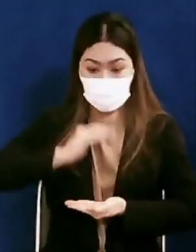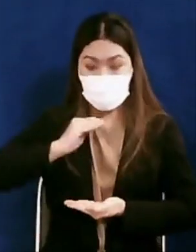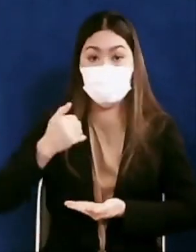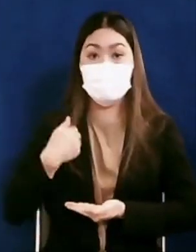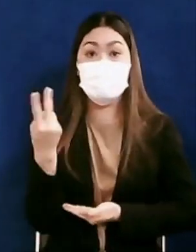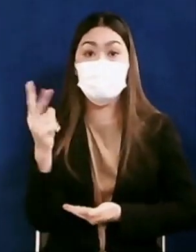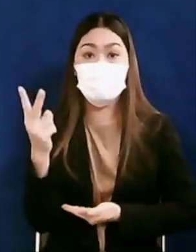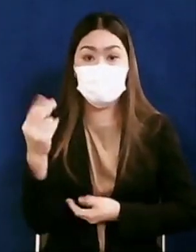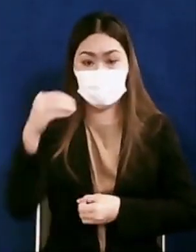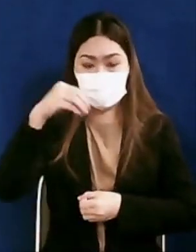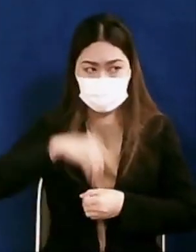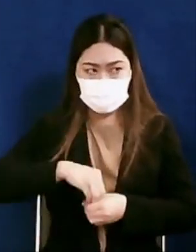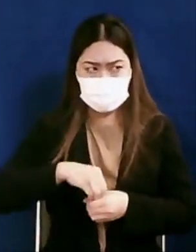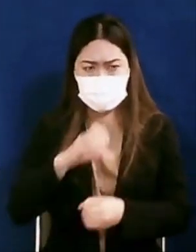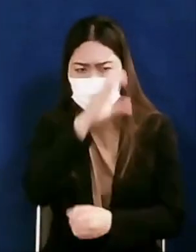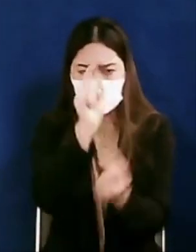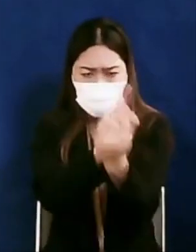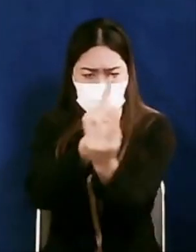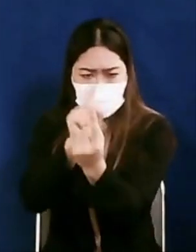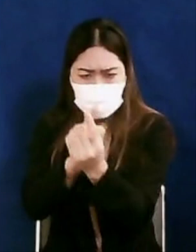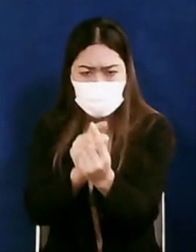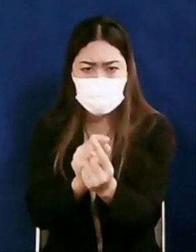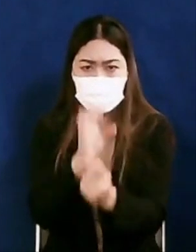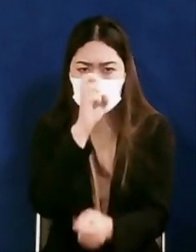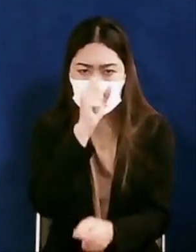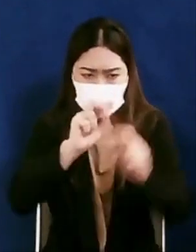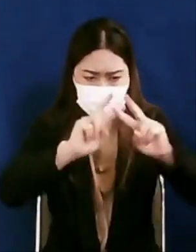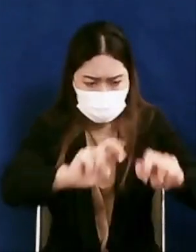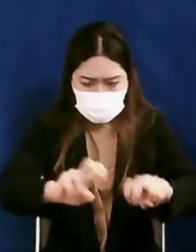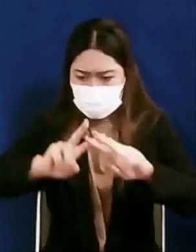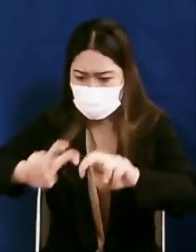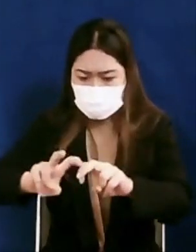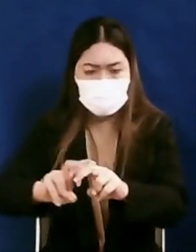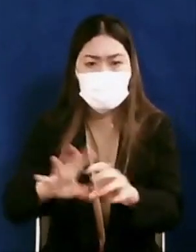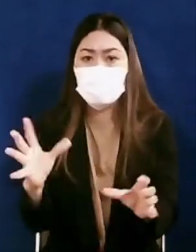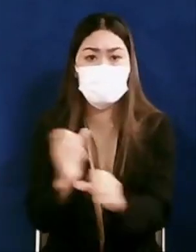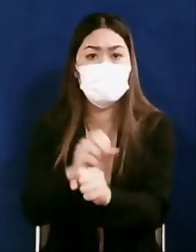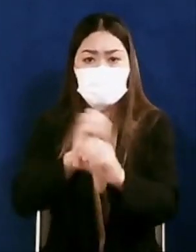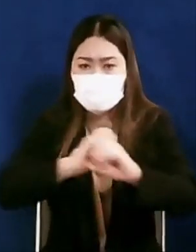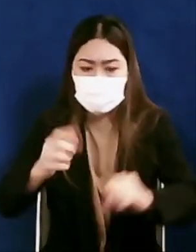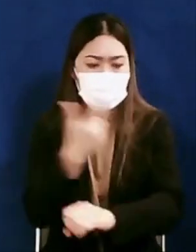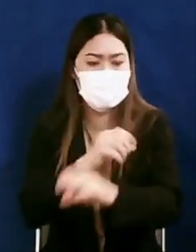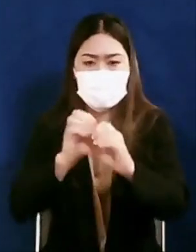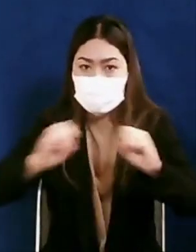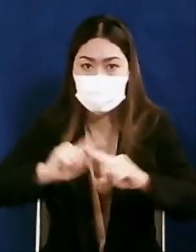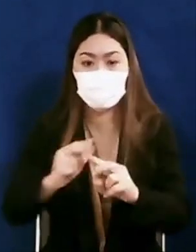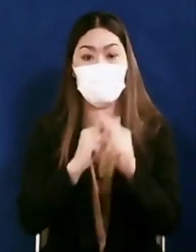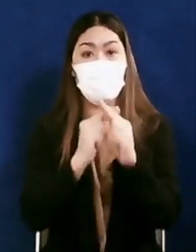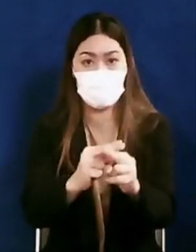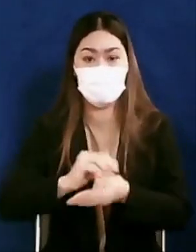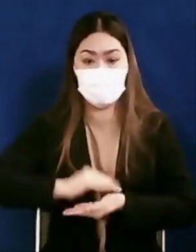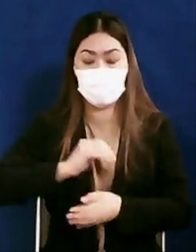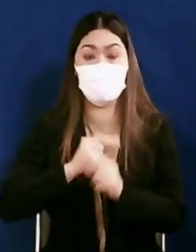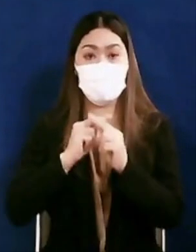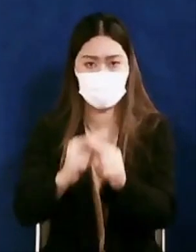แล้วก็เปอร์เซ็นต์จากที่เราไปหาเนี่ยนะครับไปไล่เจาะเลือดว่าท่านอาจจะไม่เคยถูกวินิจฉัยแล้วก็ไม่เคยฉีดวัคซีนแต่ภูมิท่านก็ขึ้นแสด